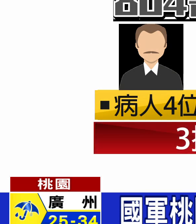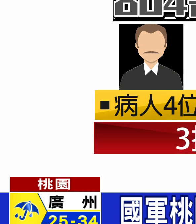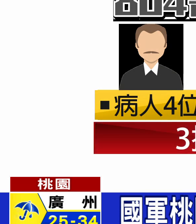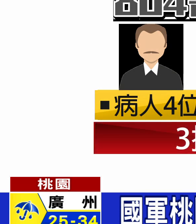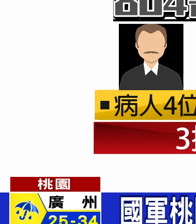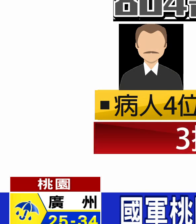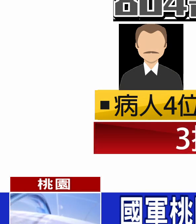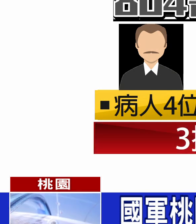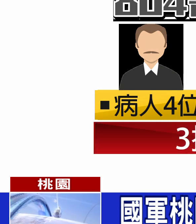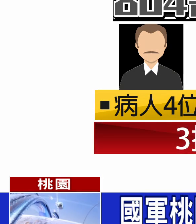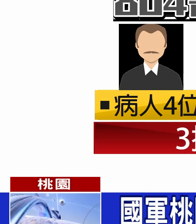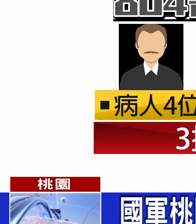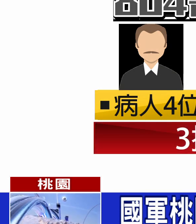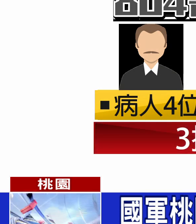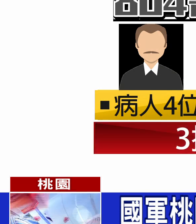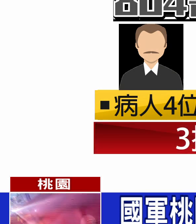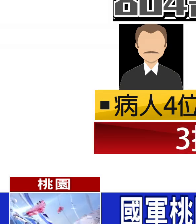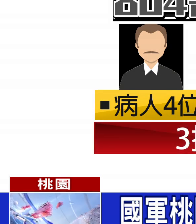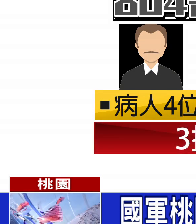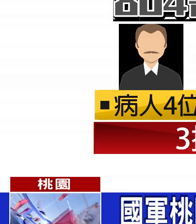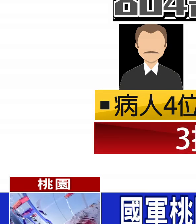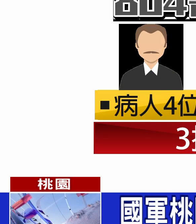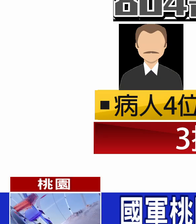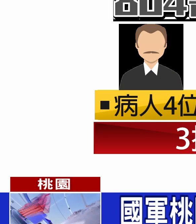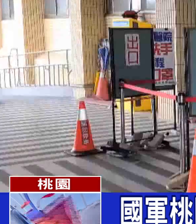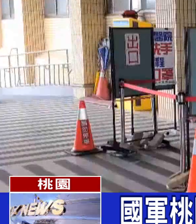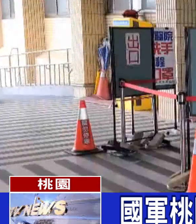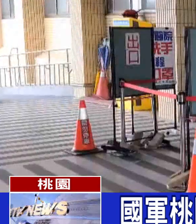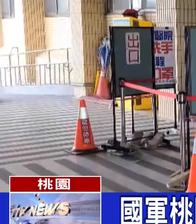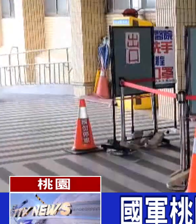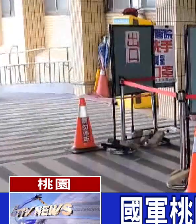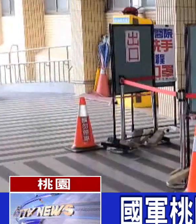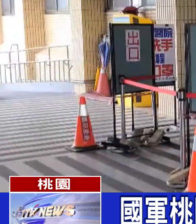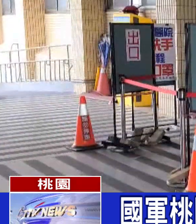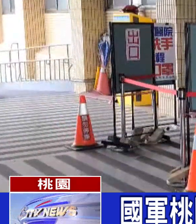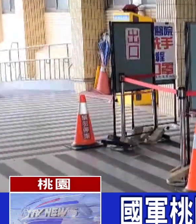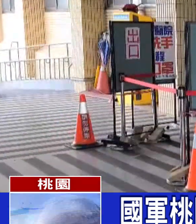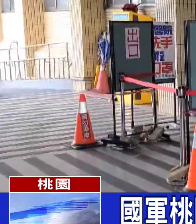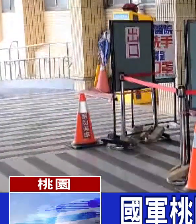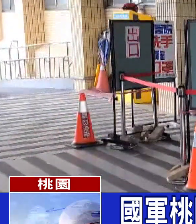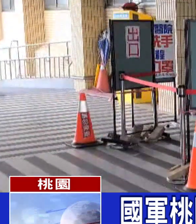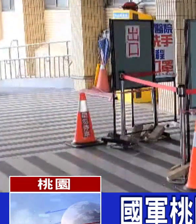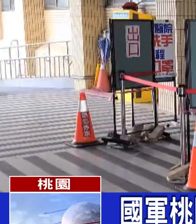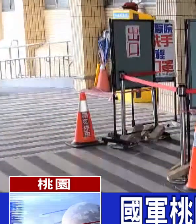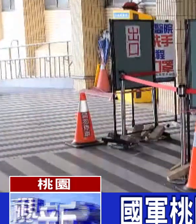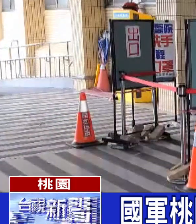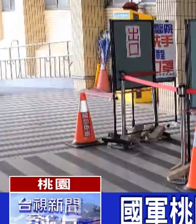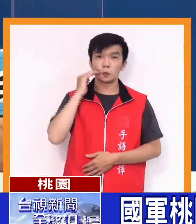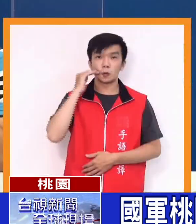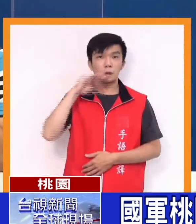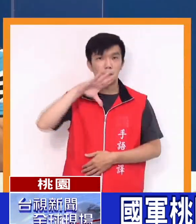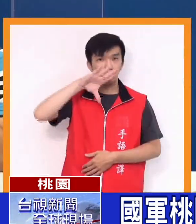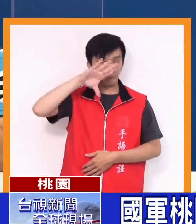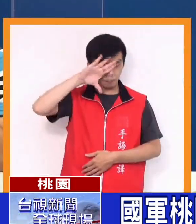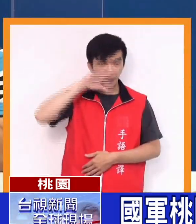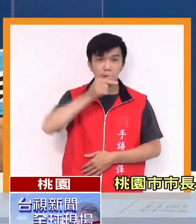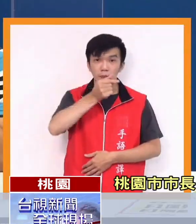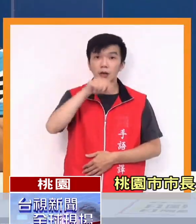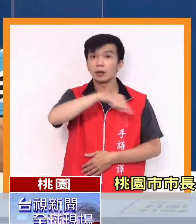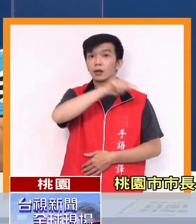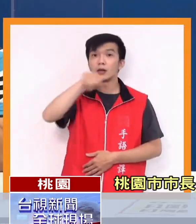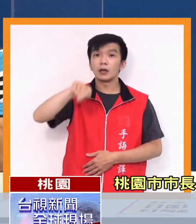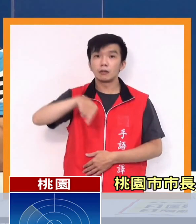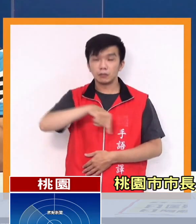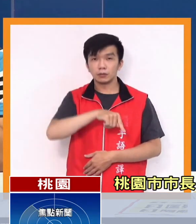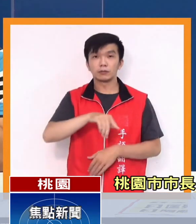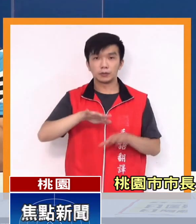五位第三次采检才确诊，持续出现案例的八零四医院，下一步将执行清零计划。 目前还有十五